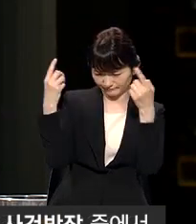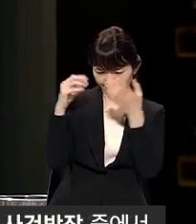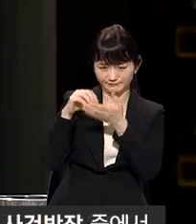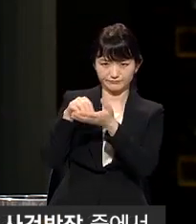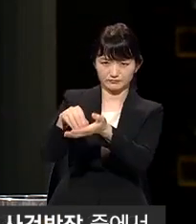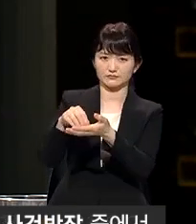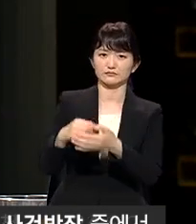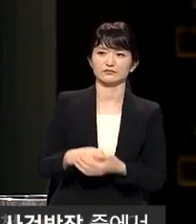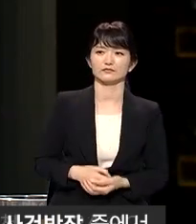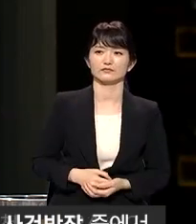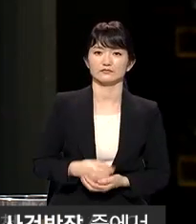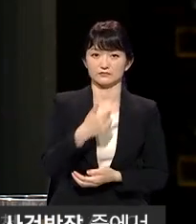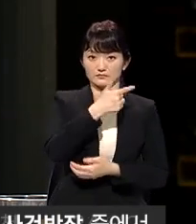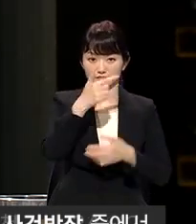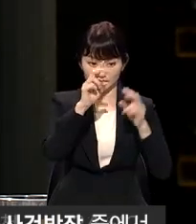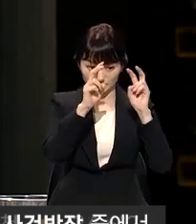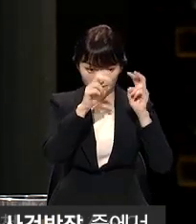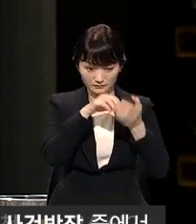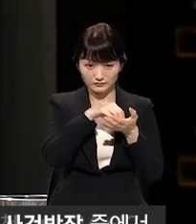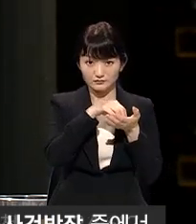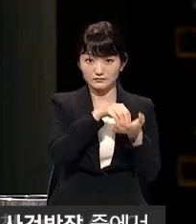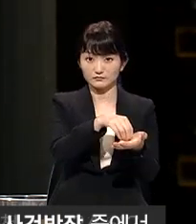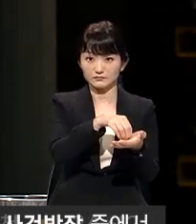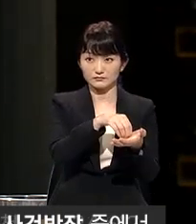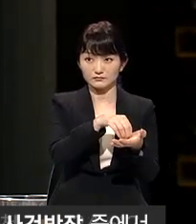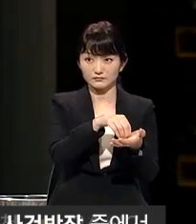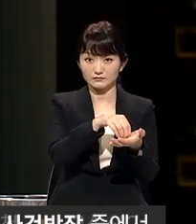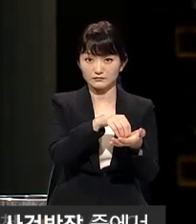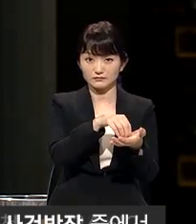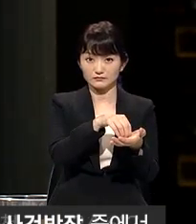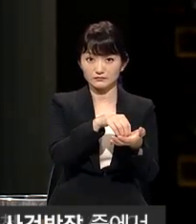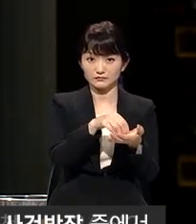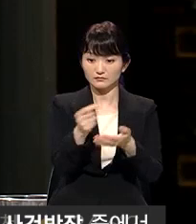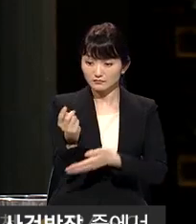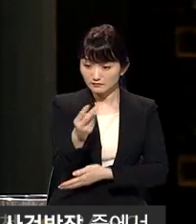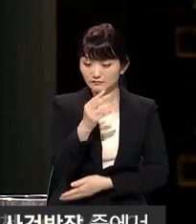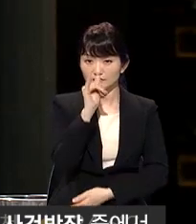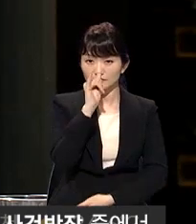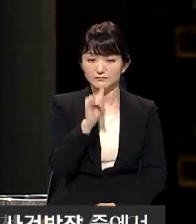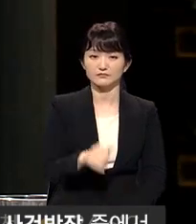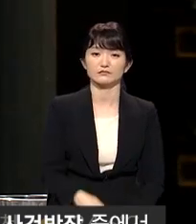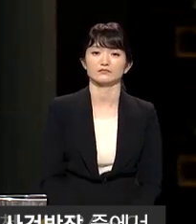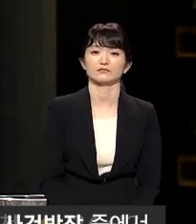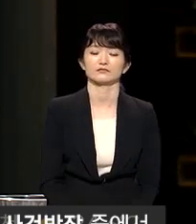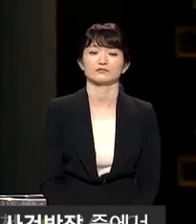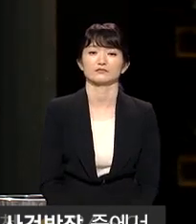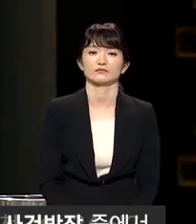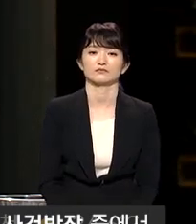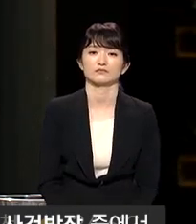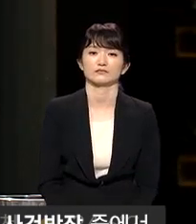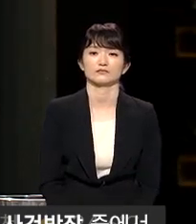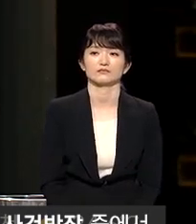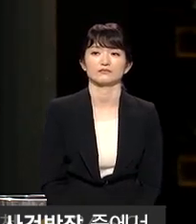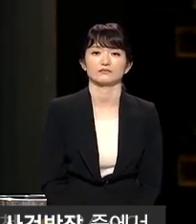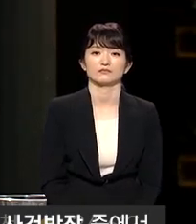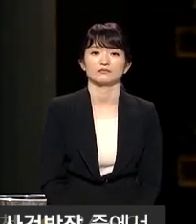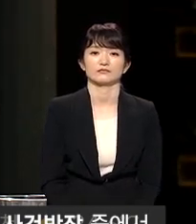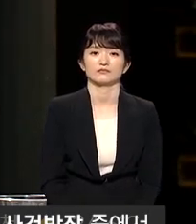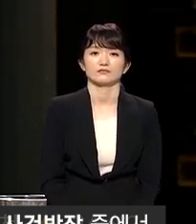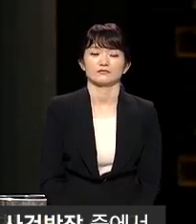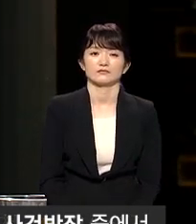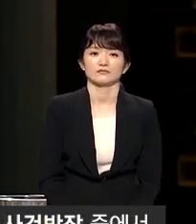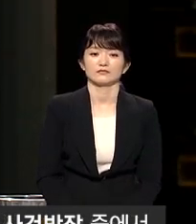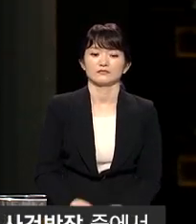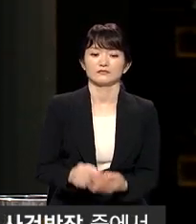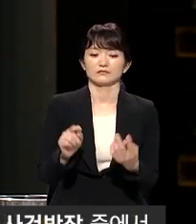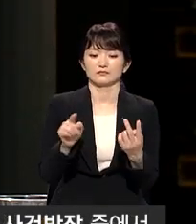또 대기업의 입사하는 가해자들도 있었다는 겁니다 자 그런데 그 중 한 명 그 중 한